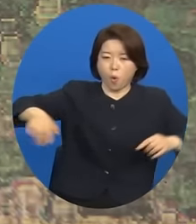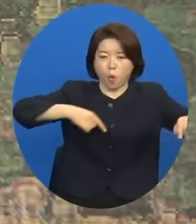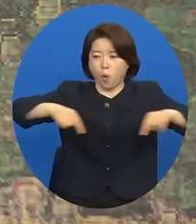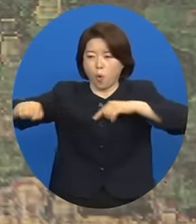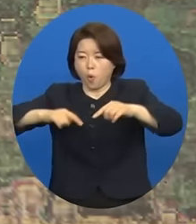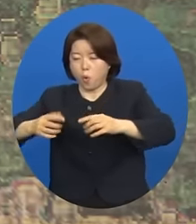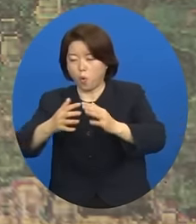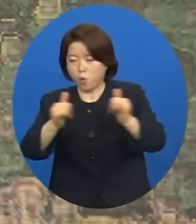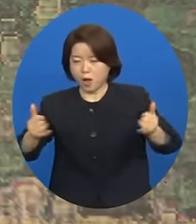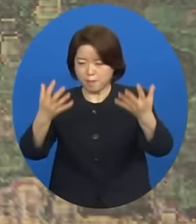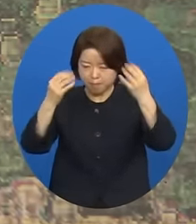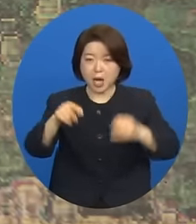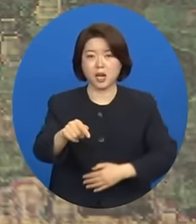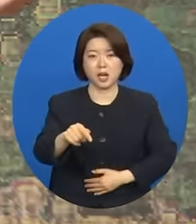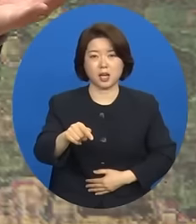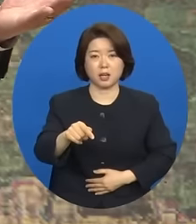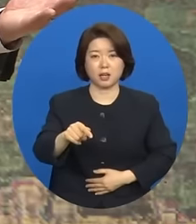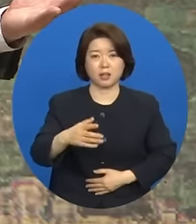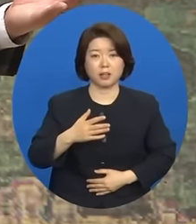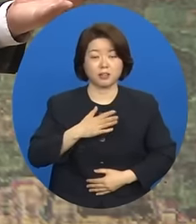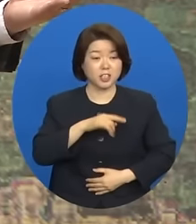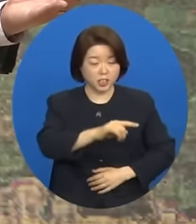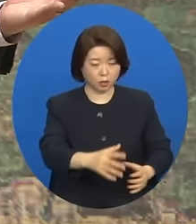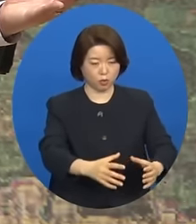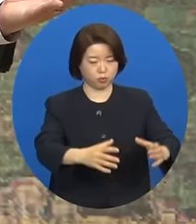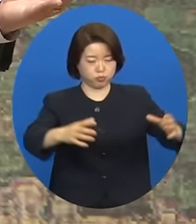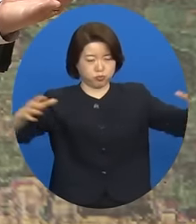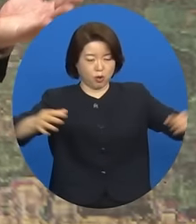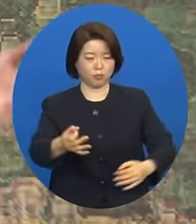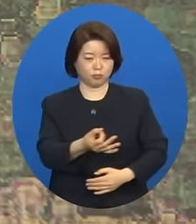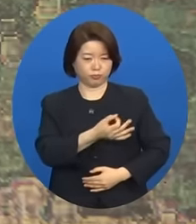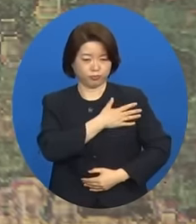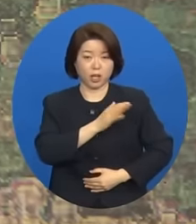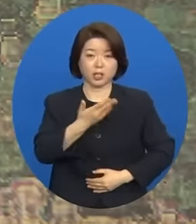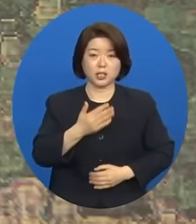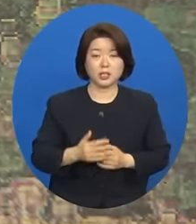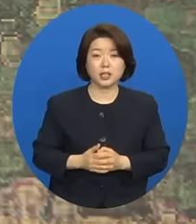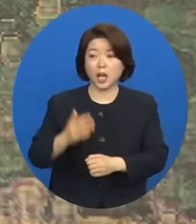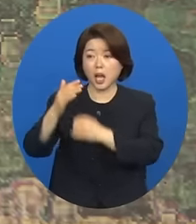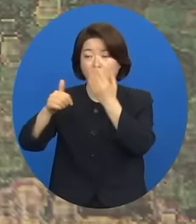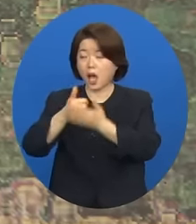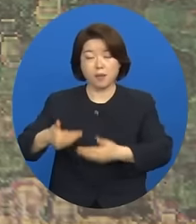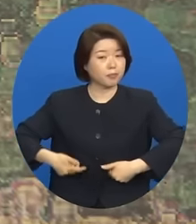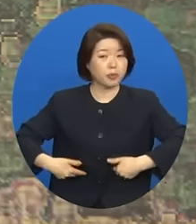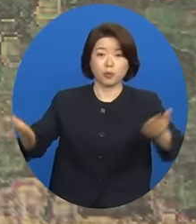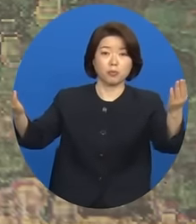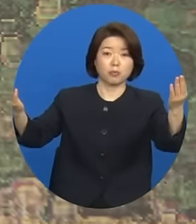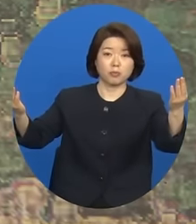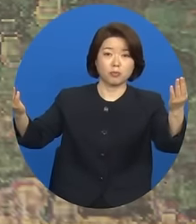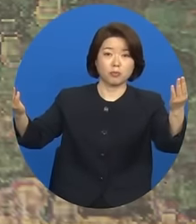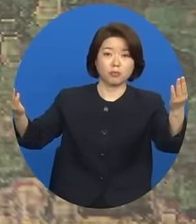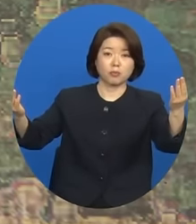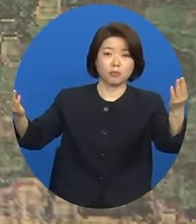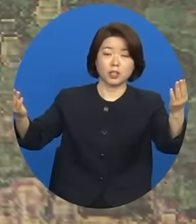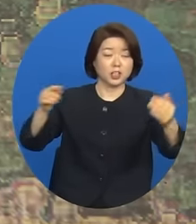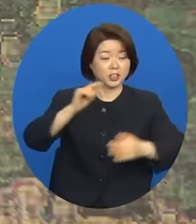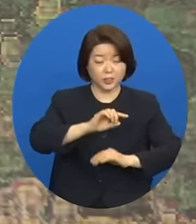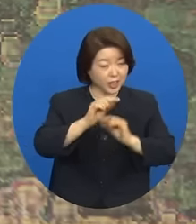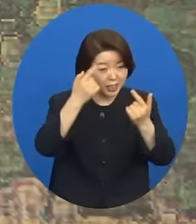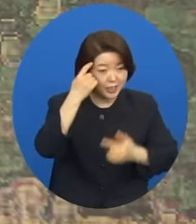명이야. 내가 이렇게 이제 성장했고 부유했으니까 나 이제 하나님 필요 없습니다 라고 하는 건